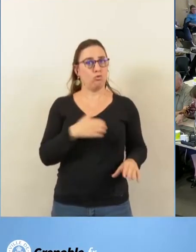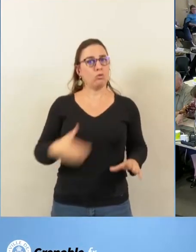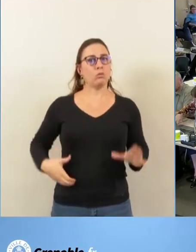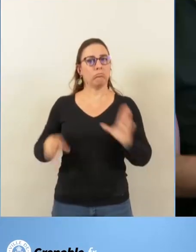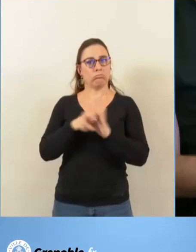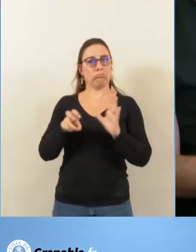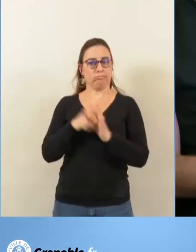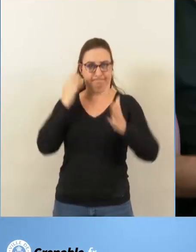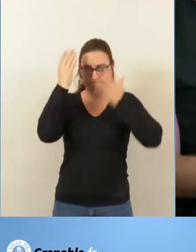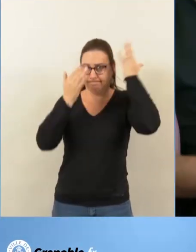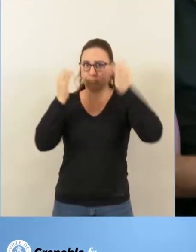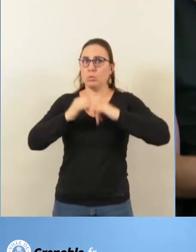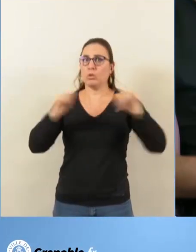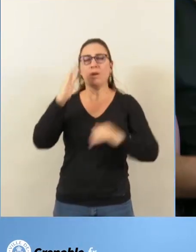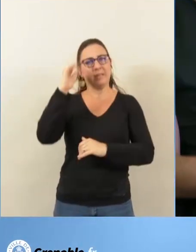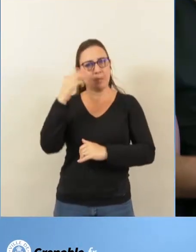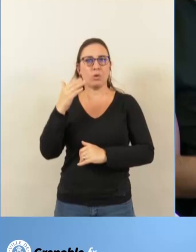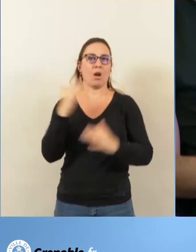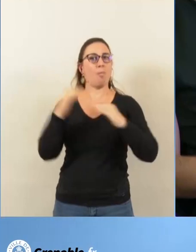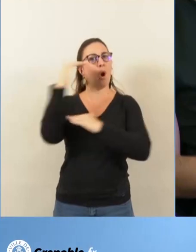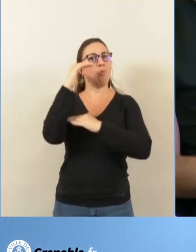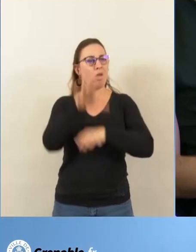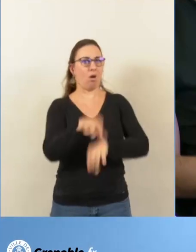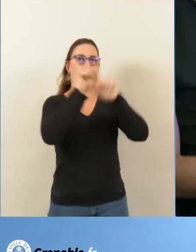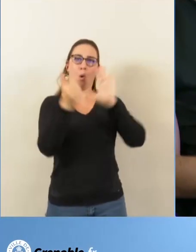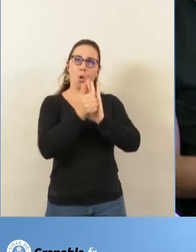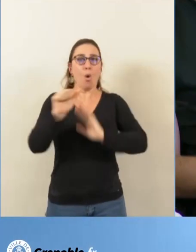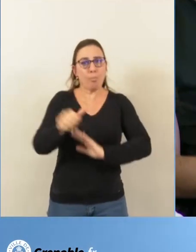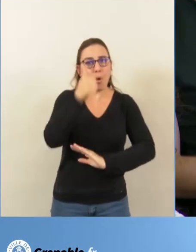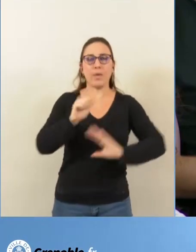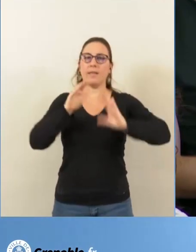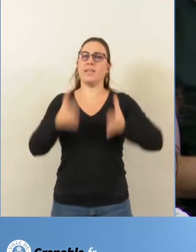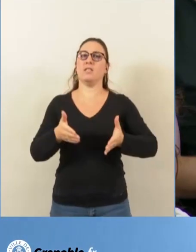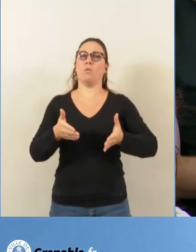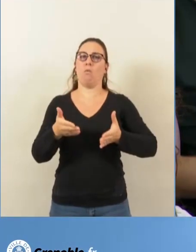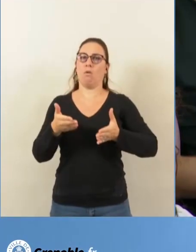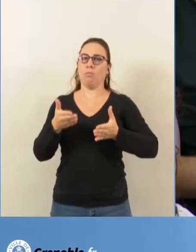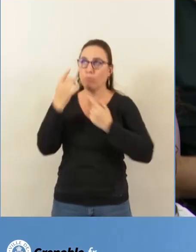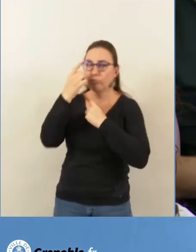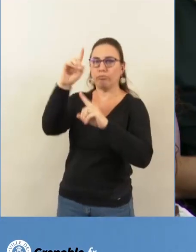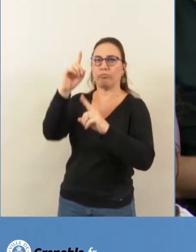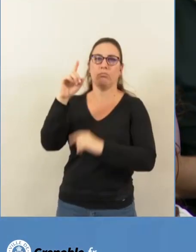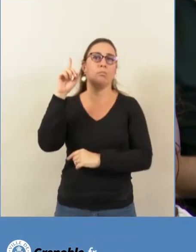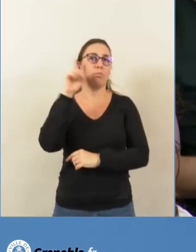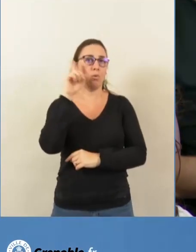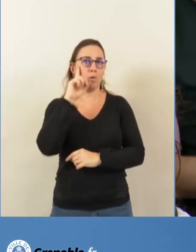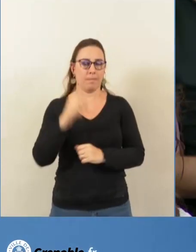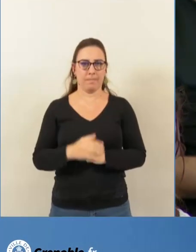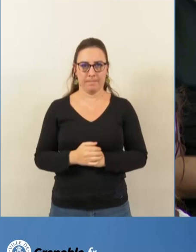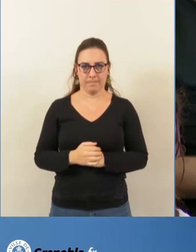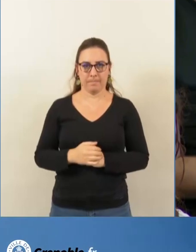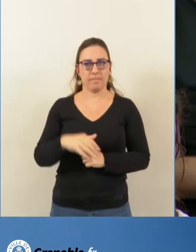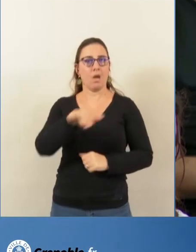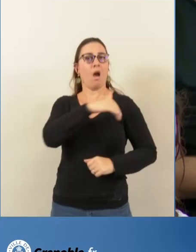est extrêmement inquiète et c'est en tant que collectivité employeur que nous nous sommes positionnés d'abord parce que actuellement les